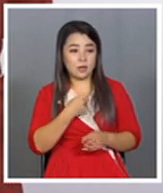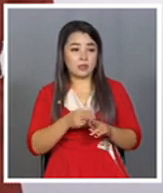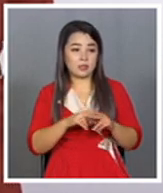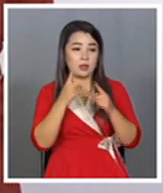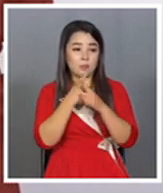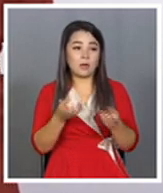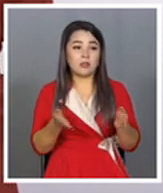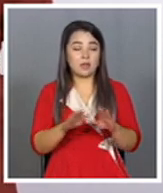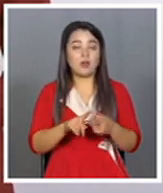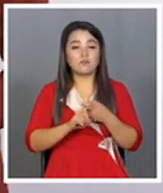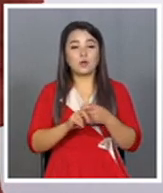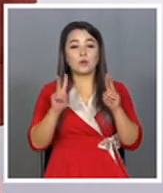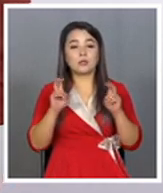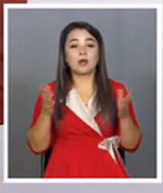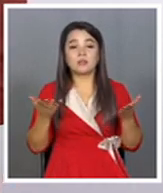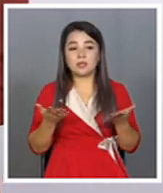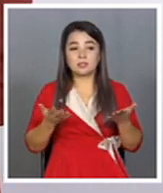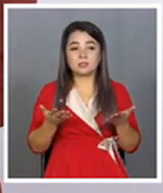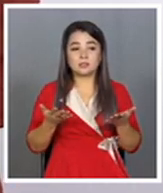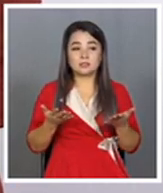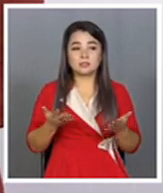хабарлама қалдыратын вирус